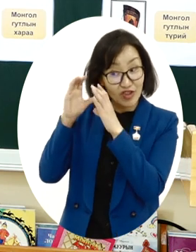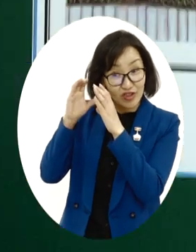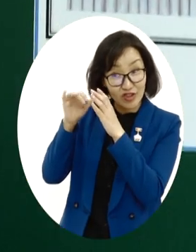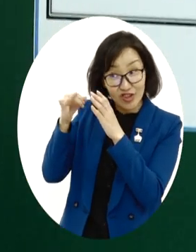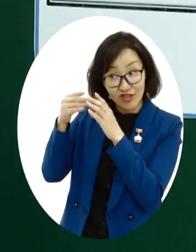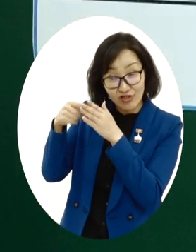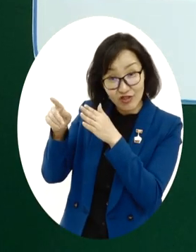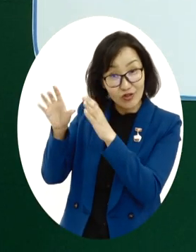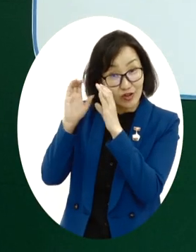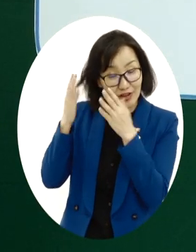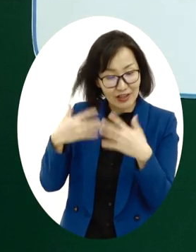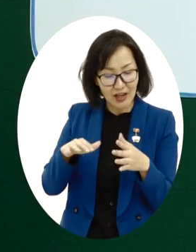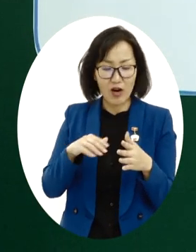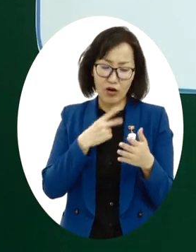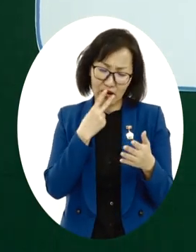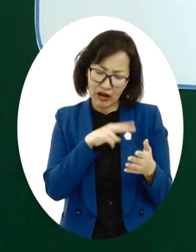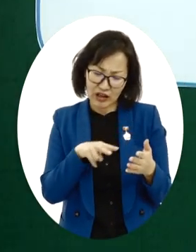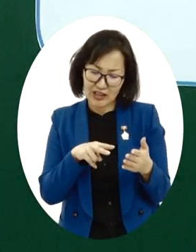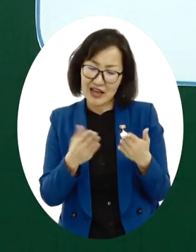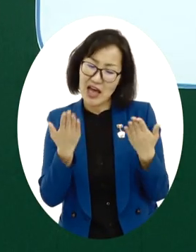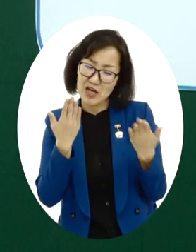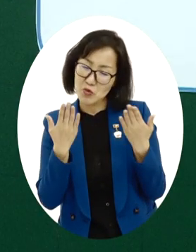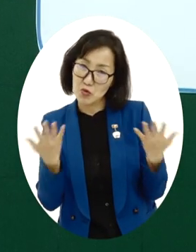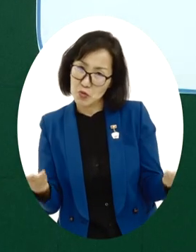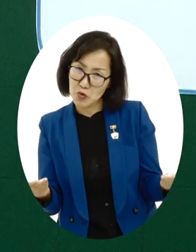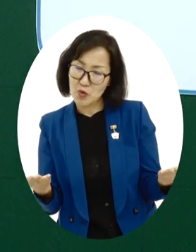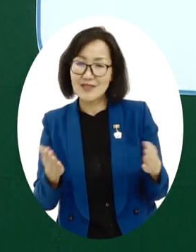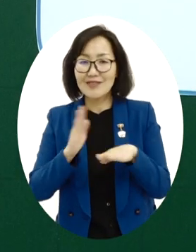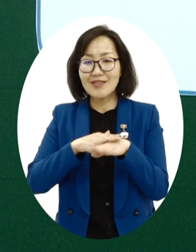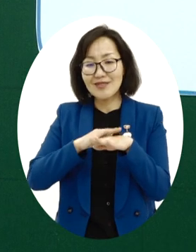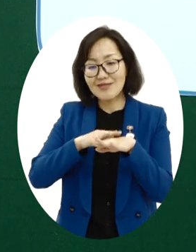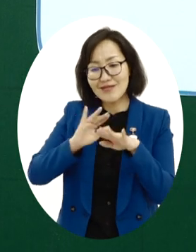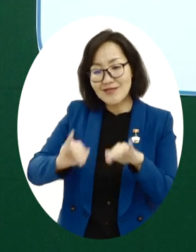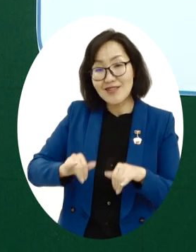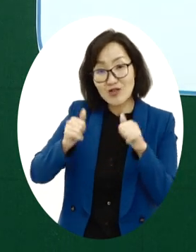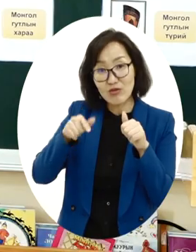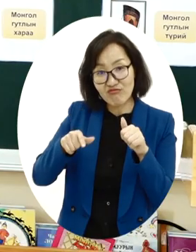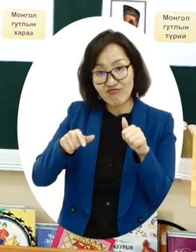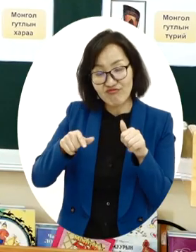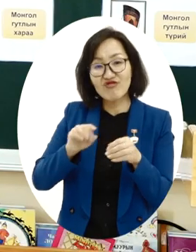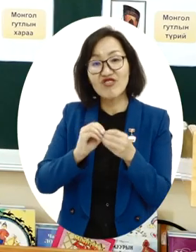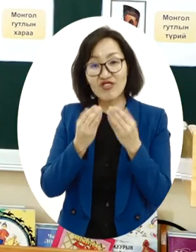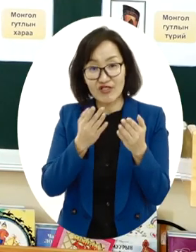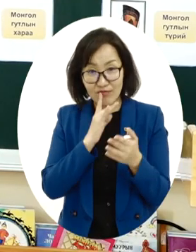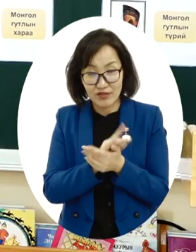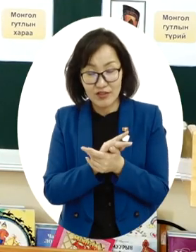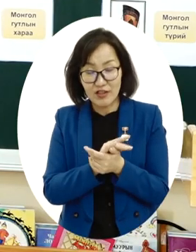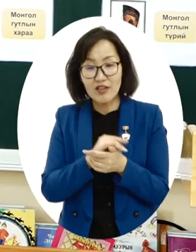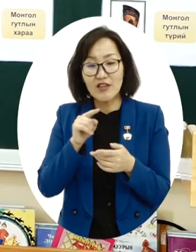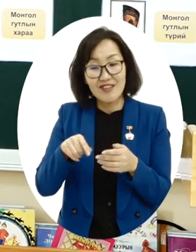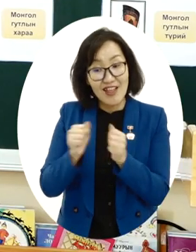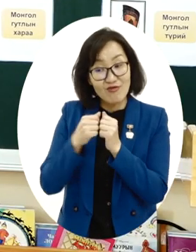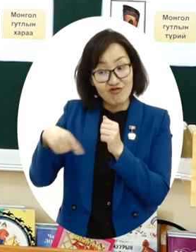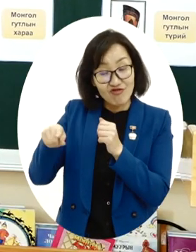дараа бүгдээрээ харьцуулах буюу засан сайжруулах үйлийг хийнэ. За энэ тэгэхээр зэрэг найзуудынхаа